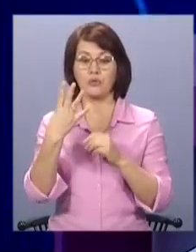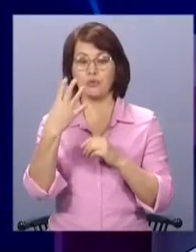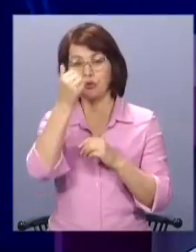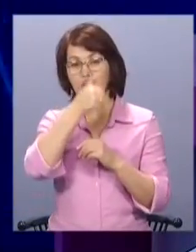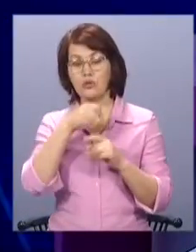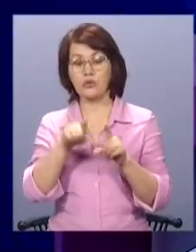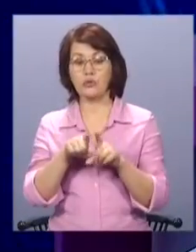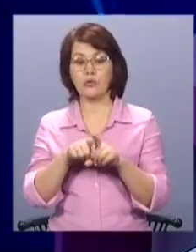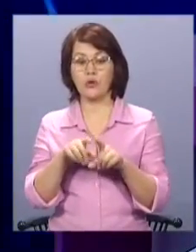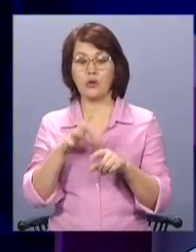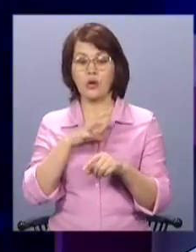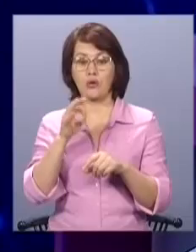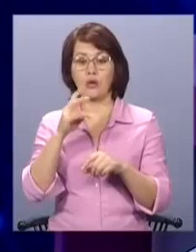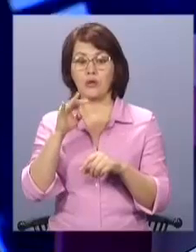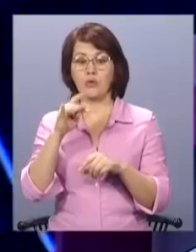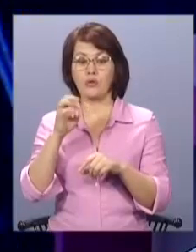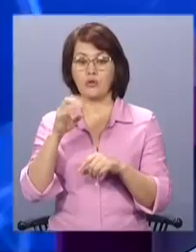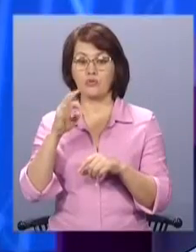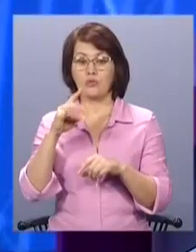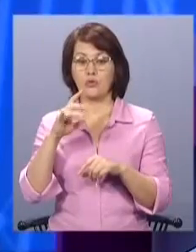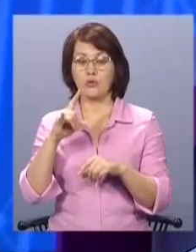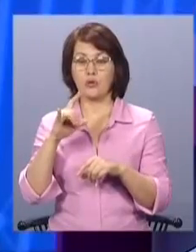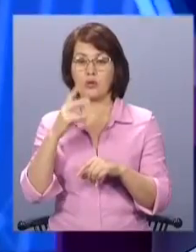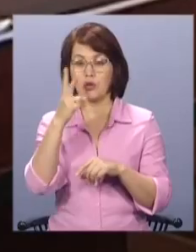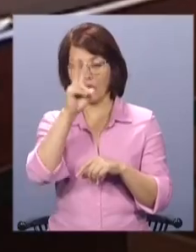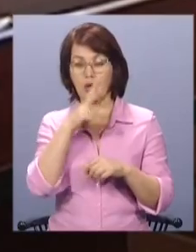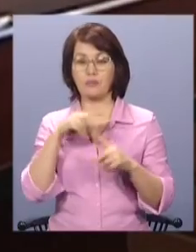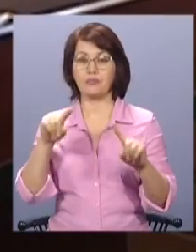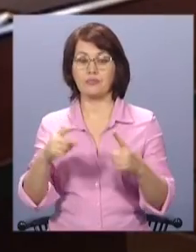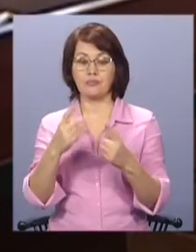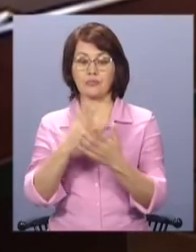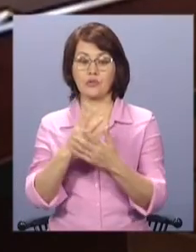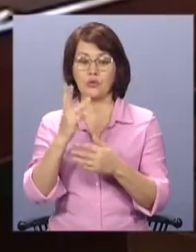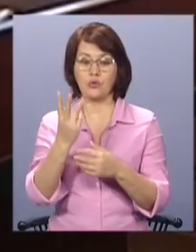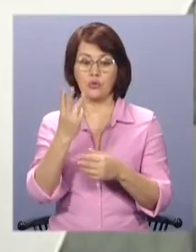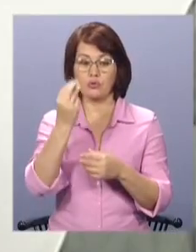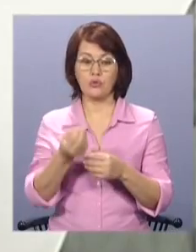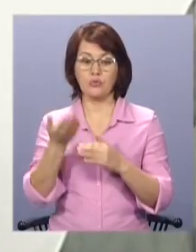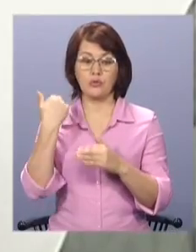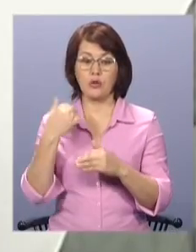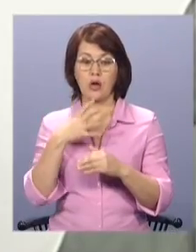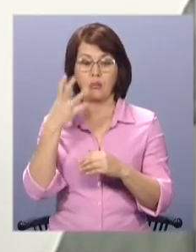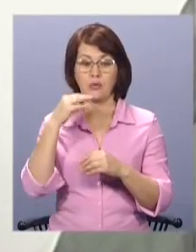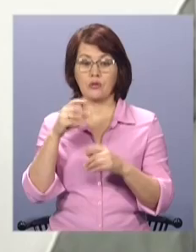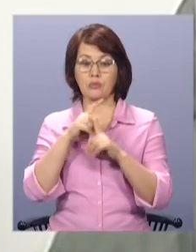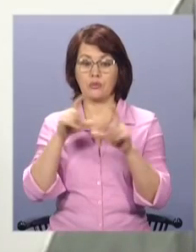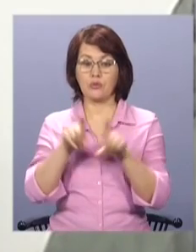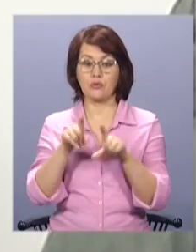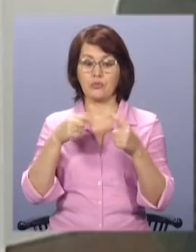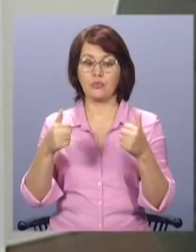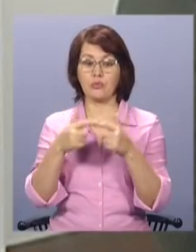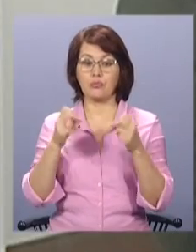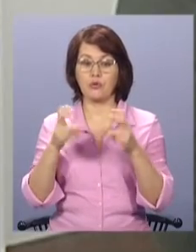жылғы Әлеуханов Дәурен Тұрсынұлы 2 айға қамалды. Осыдан 3 күн бұрын Алматы қалалық ішкі істер департаменті